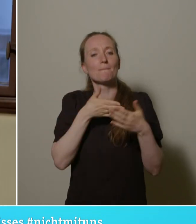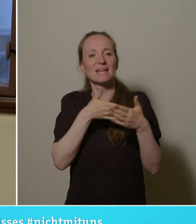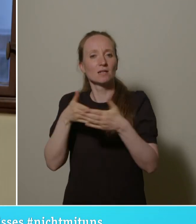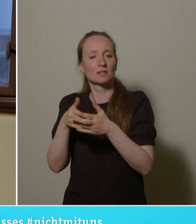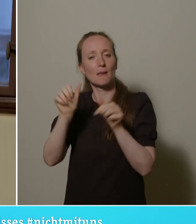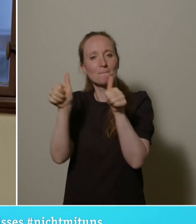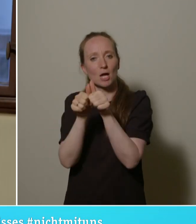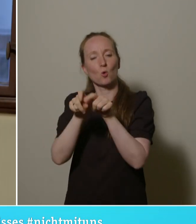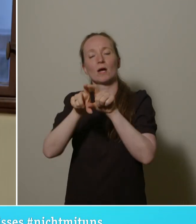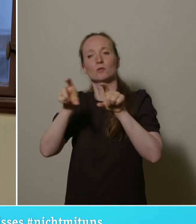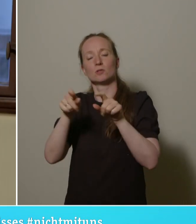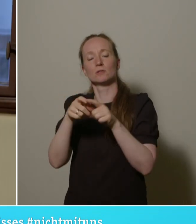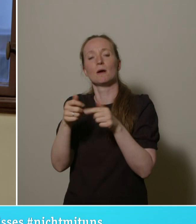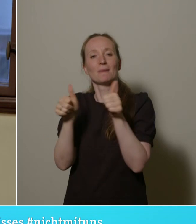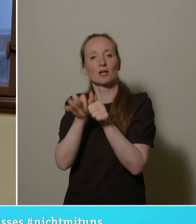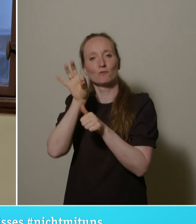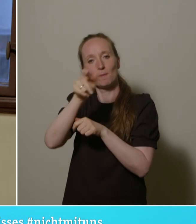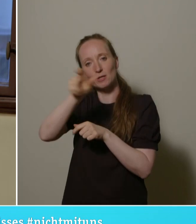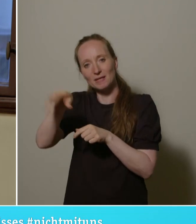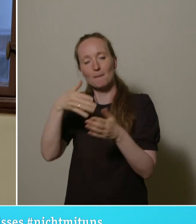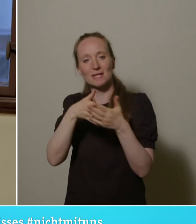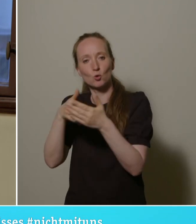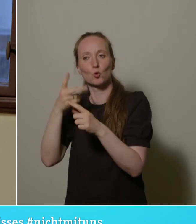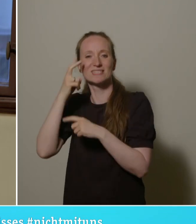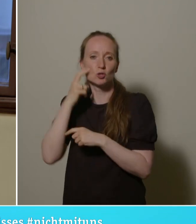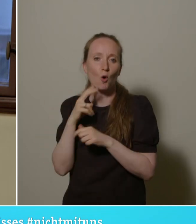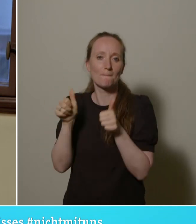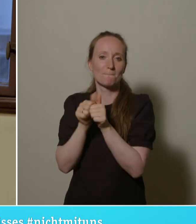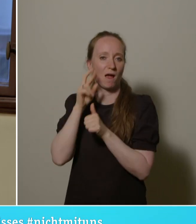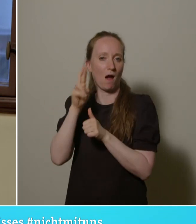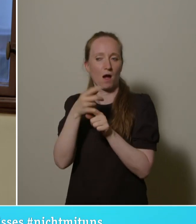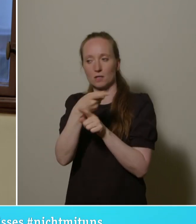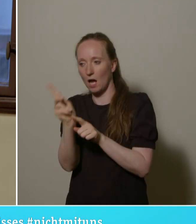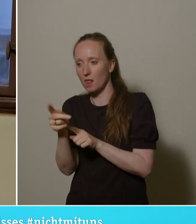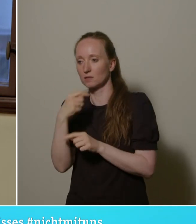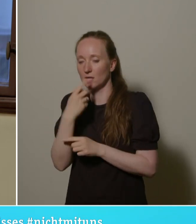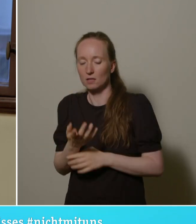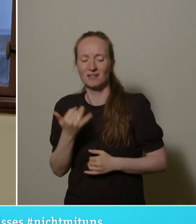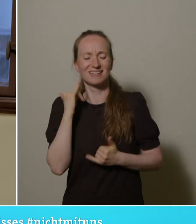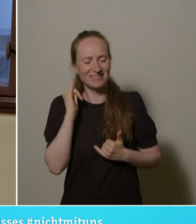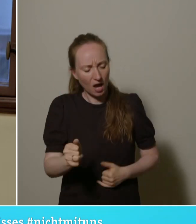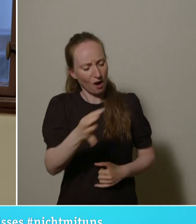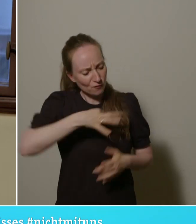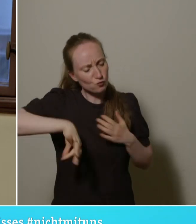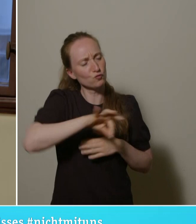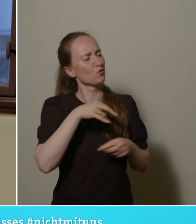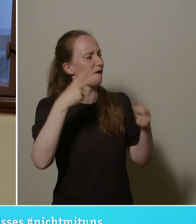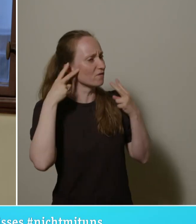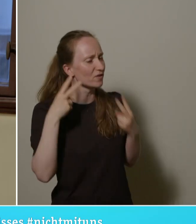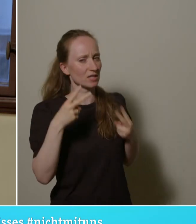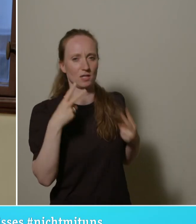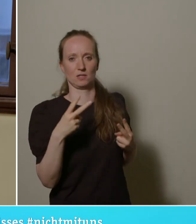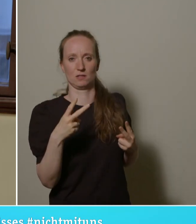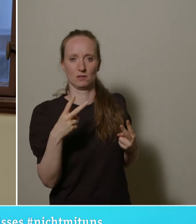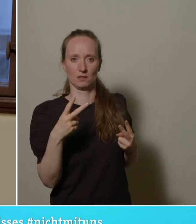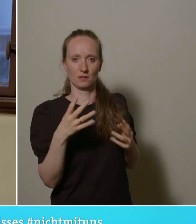Beirats für Menschen mit Behinderung und auch des Seniorenbeirats drin sitzen, die auch gesagt haben, für sie wäre es wichtig, die genau geschildert haben,